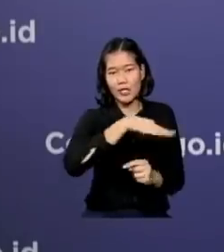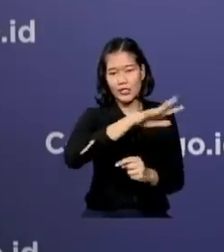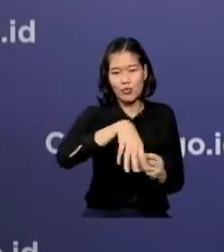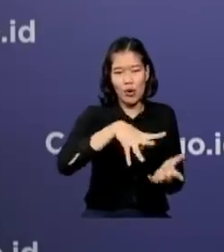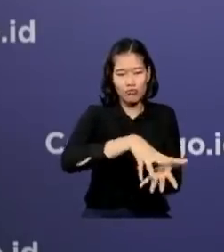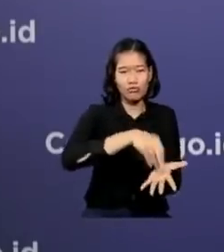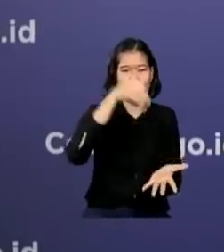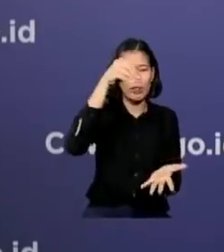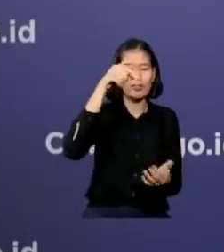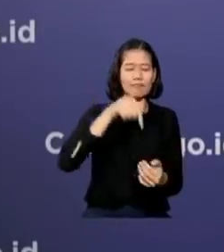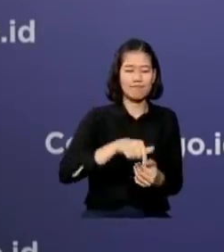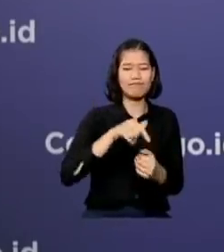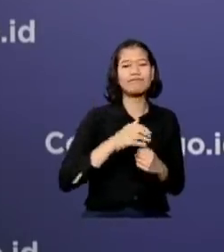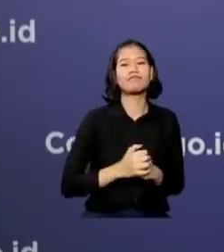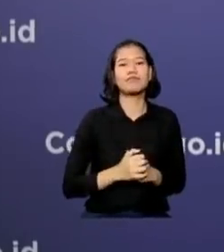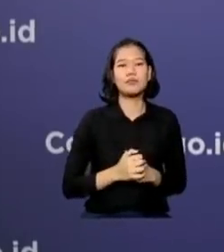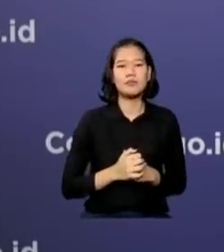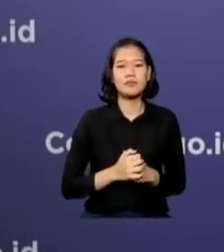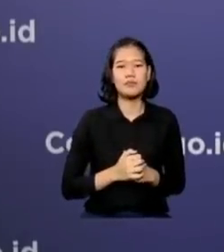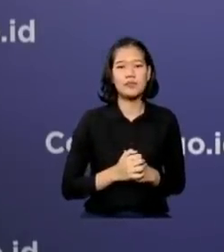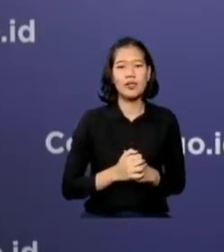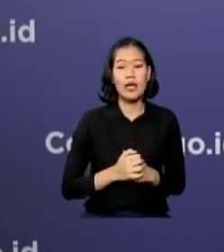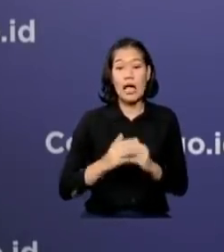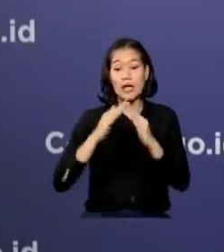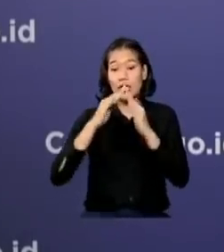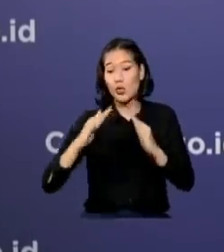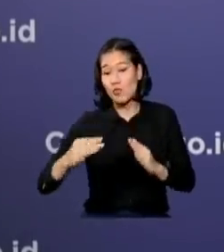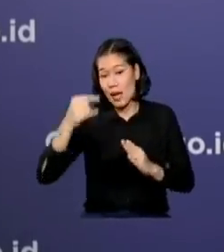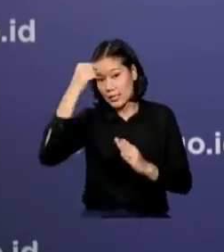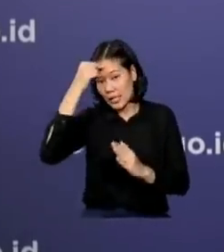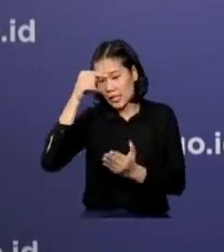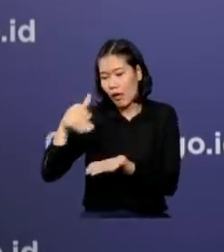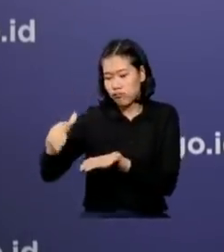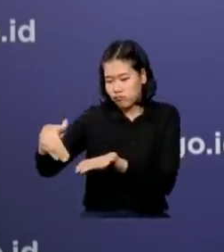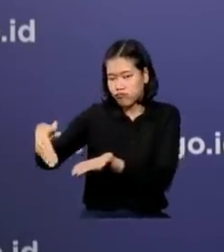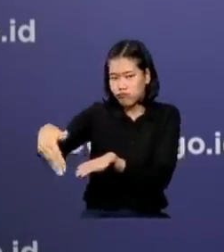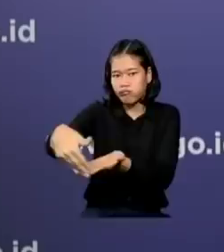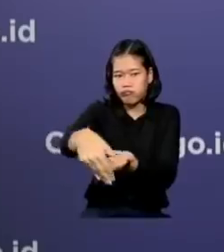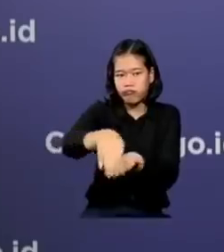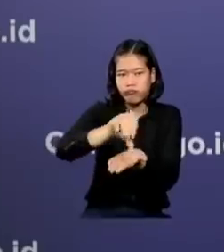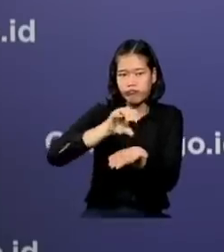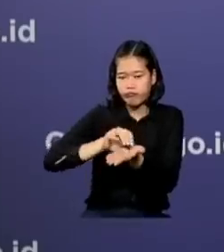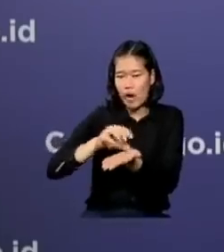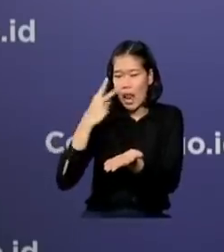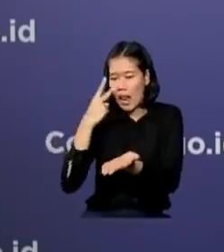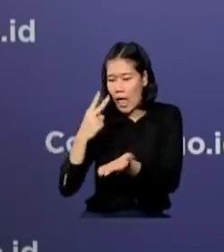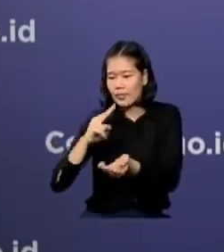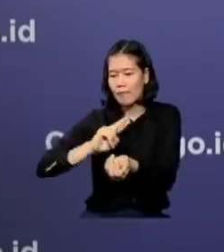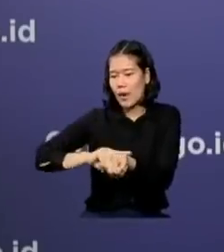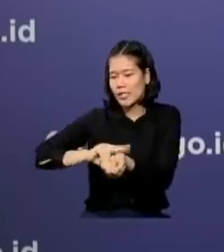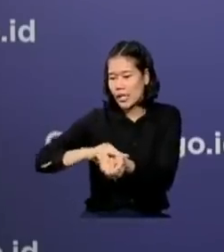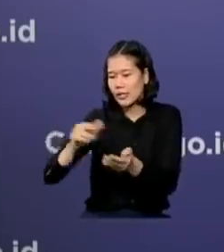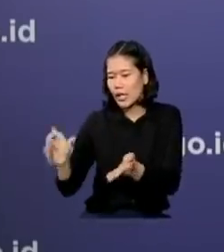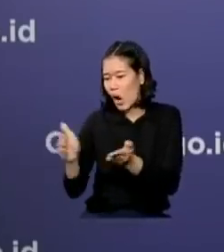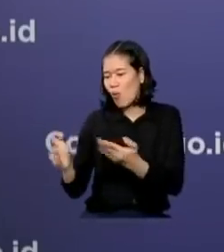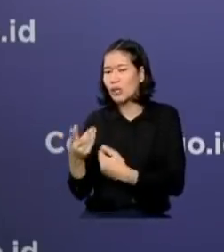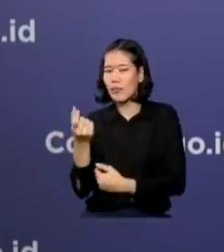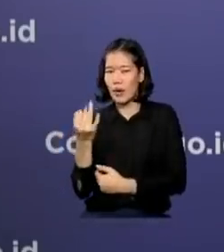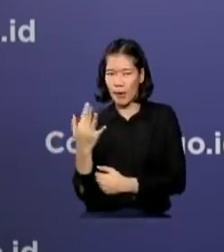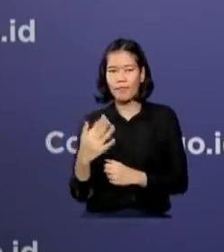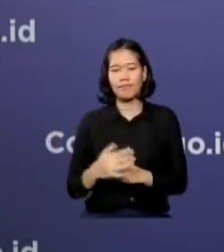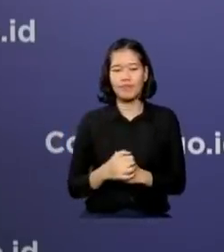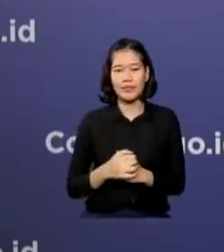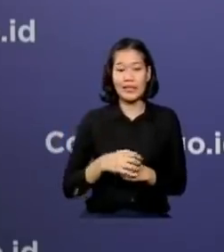nasional juga dari rumah sakit yang merawat penderita coffee 19 ini